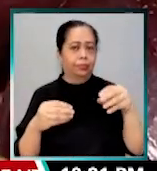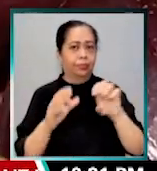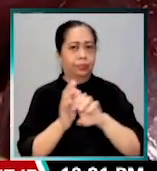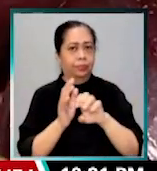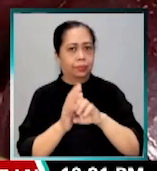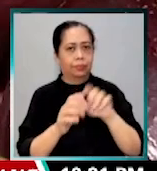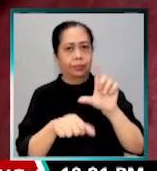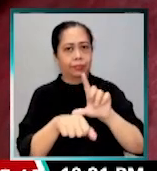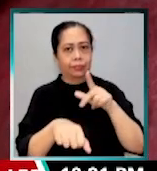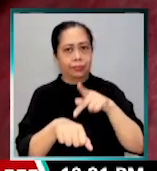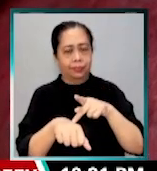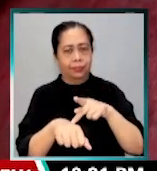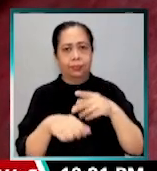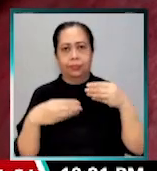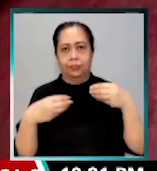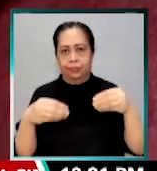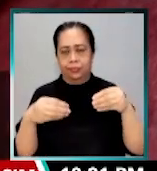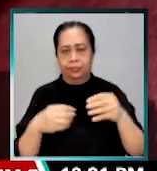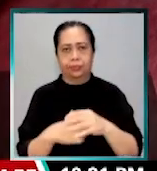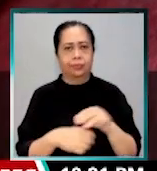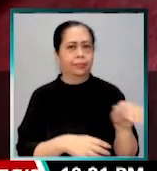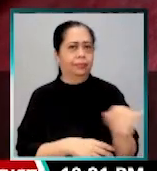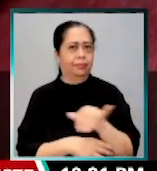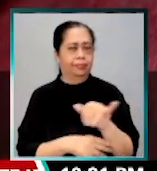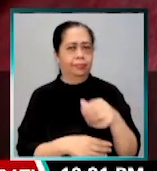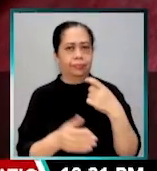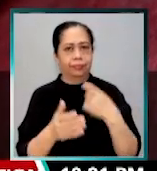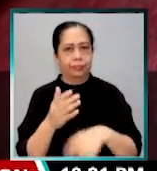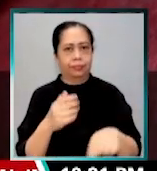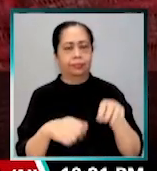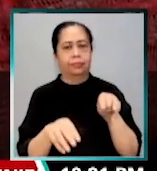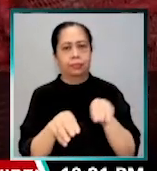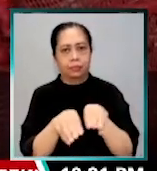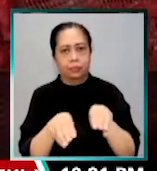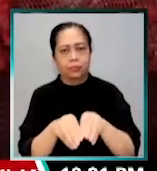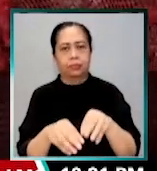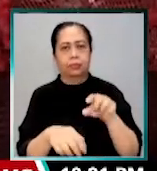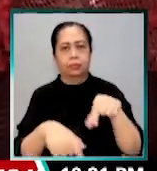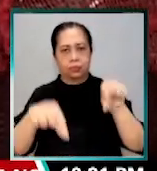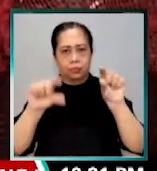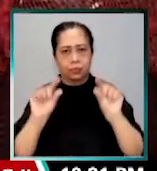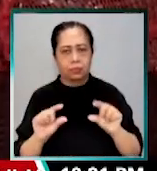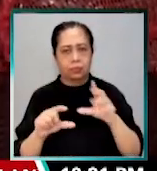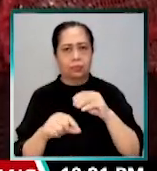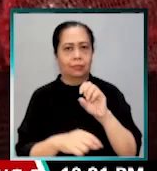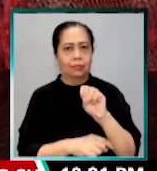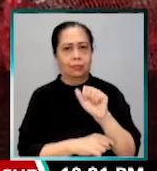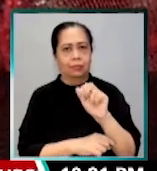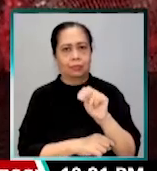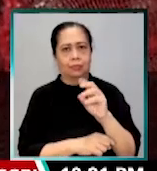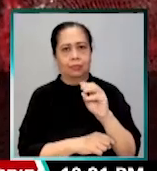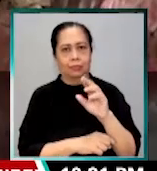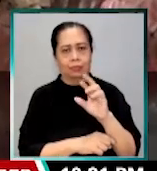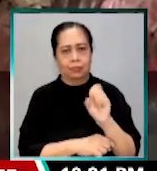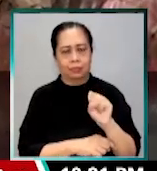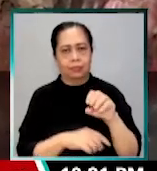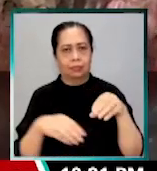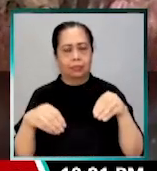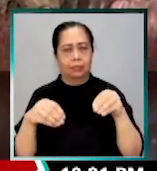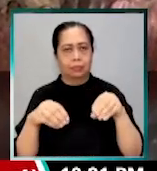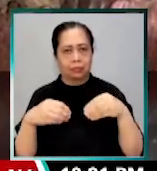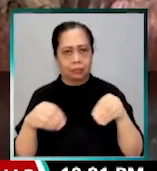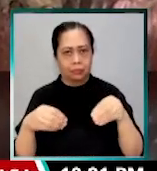Piñas Public Market. Ganyan din ng presyuhan sa Marikina, Guadalupe at San Andres Market. Pero sa Pretil Market sa